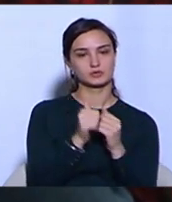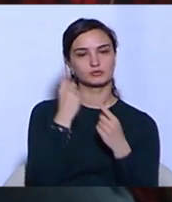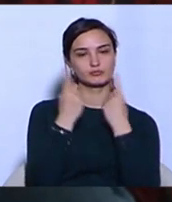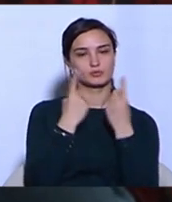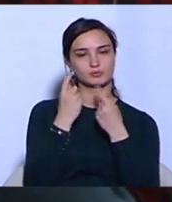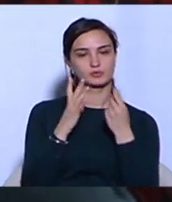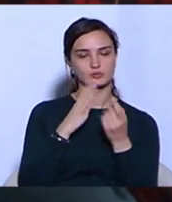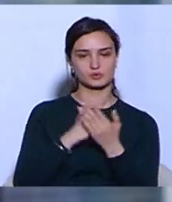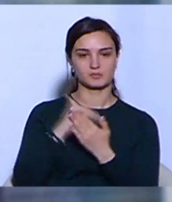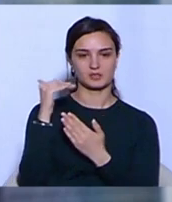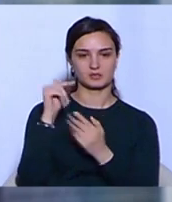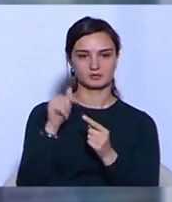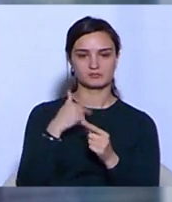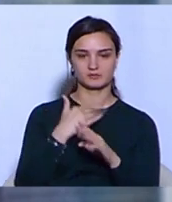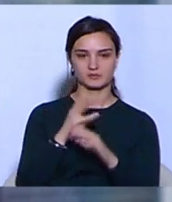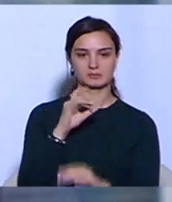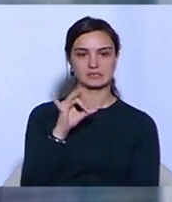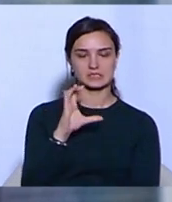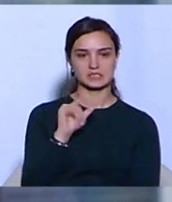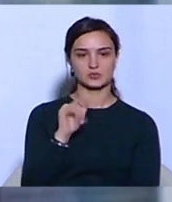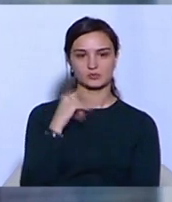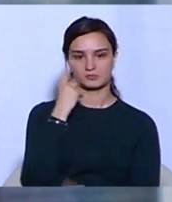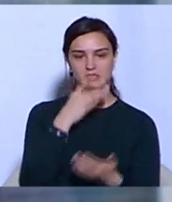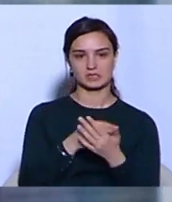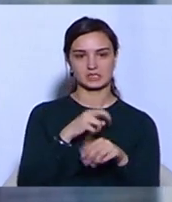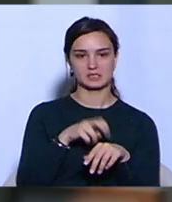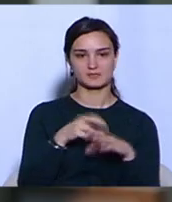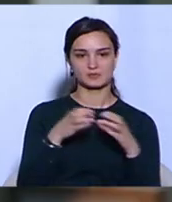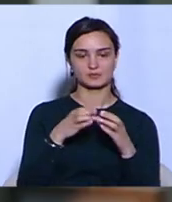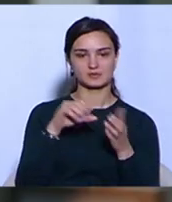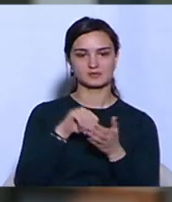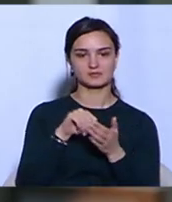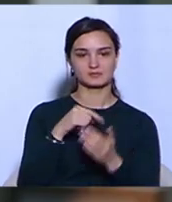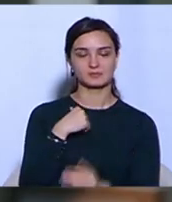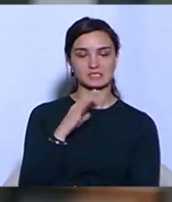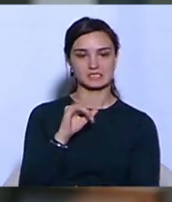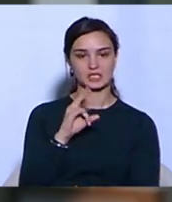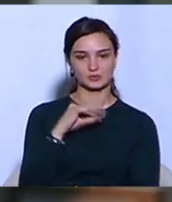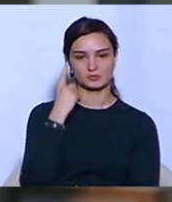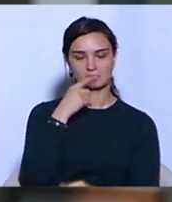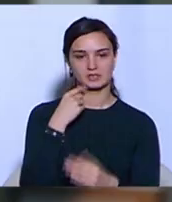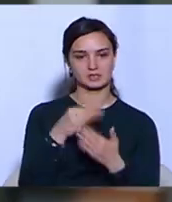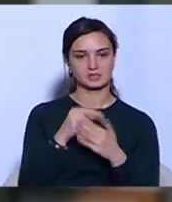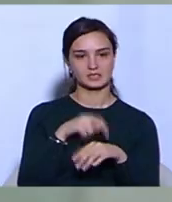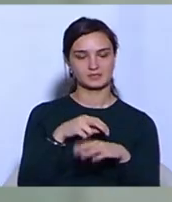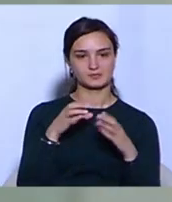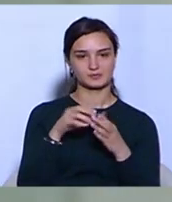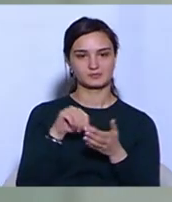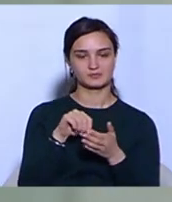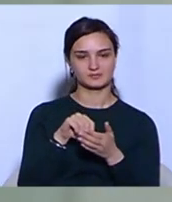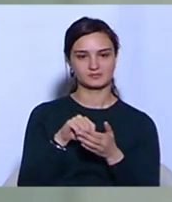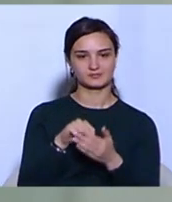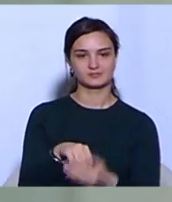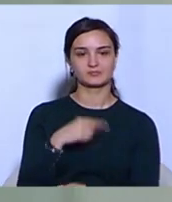ინფორმირების პარისხი იყოს მაღალი. მე ვარ მერი საზოაშვილი, პირადი ექიმის გუნდის წევრი. მე ვარ სანდრო მუშკუდიანი, პირადი ექიმის გუნდის წევრი. მე